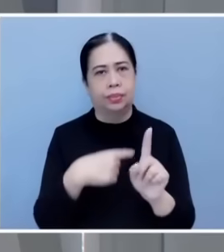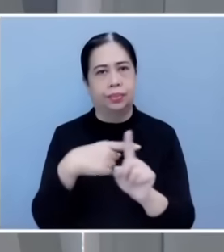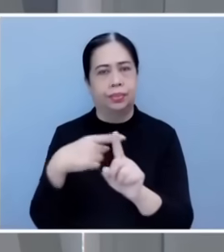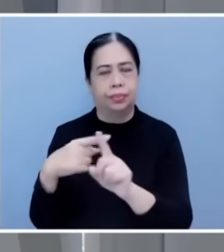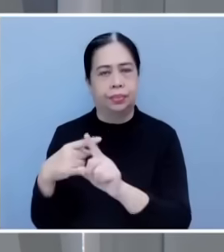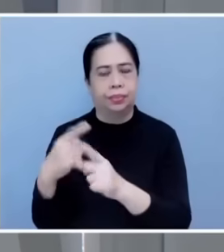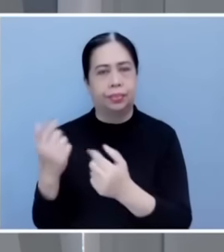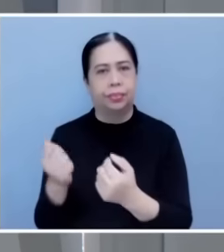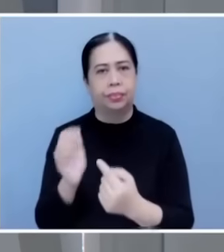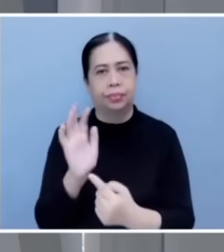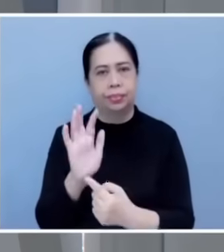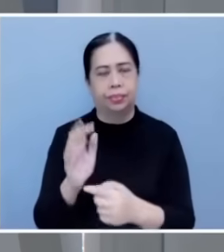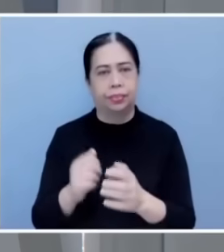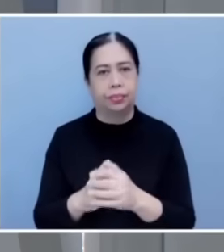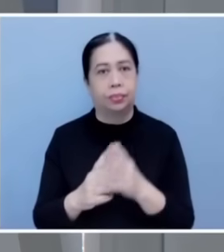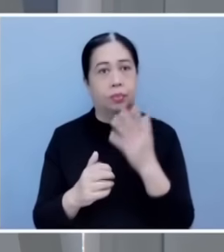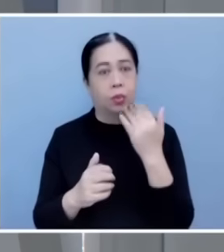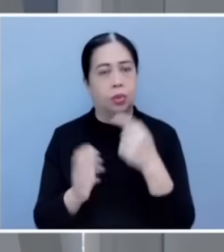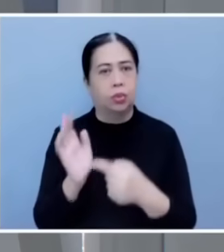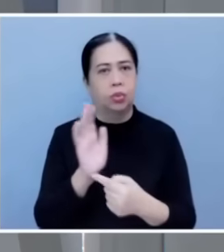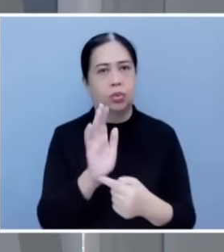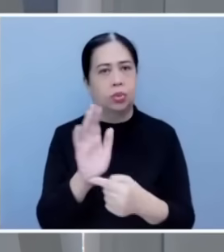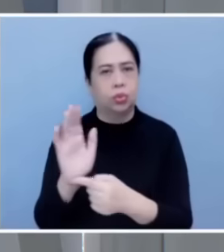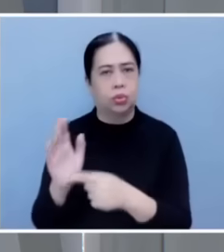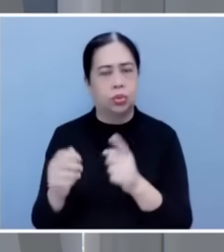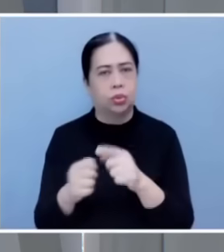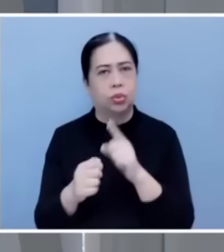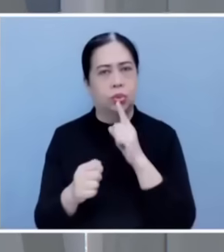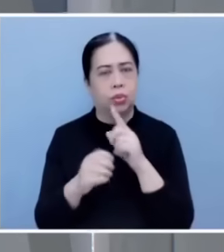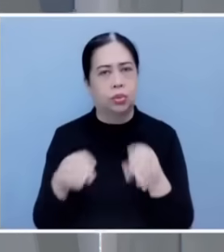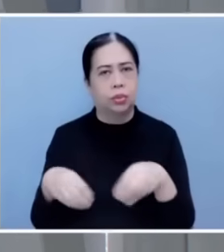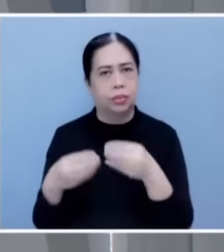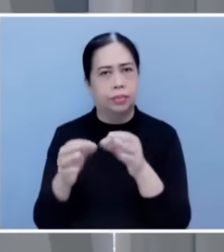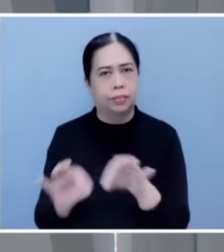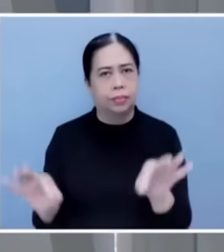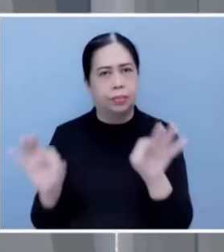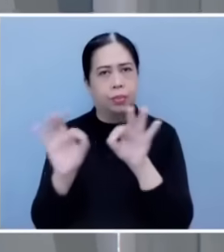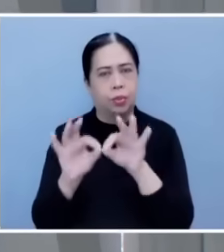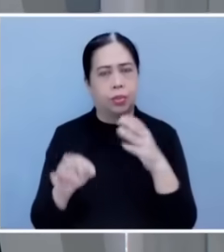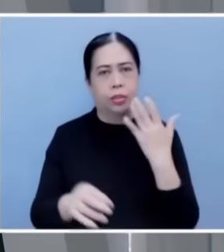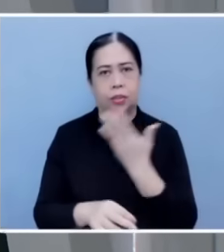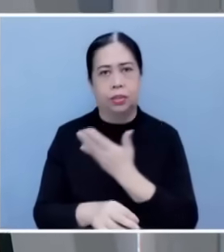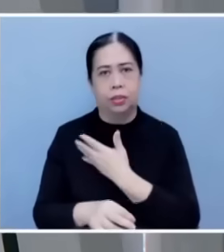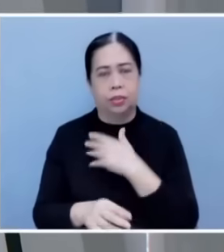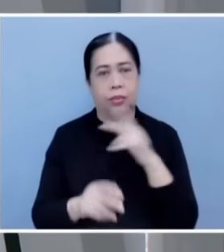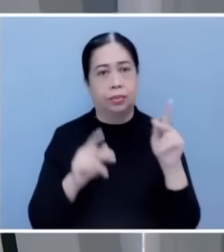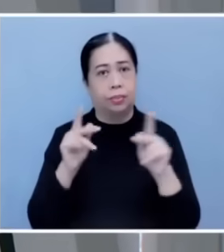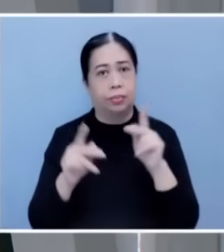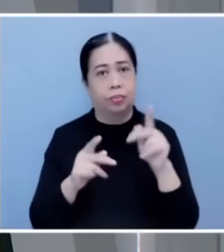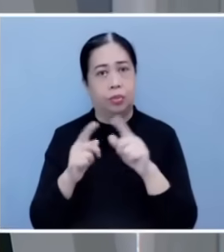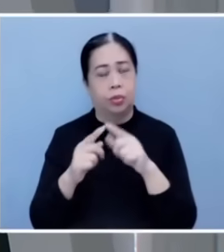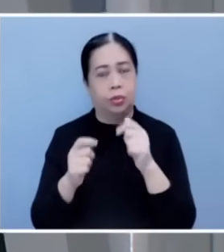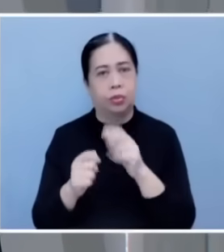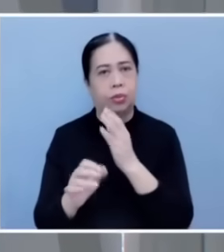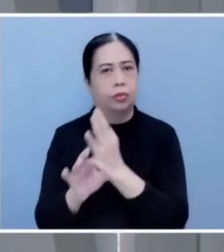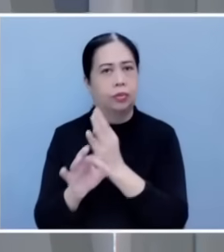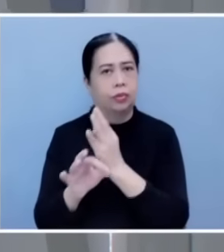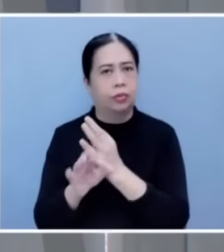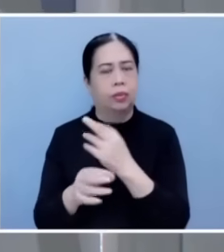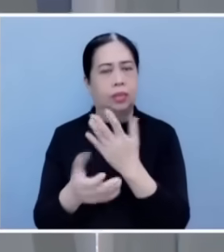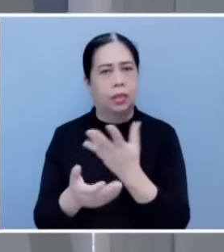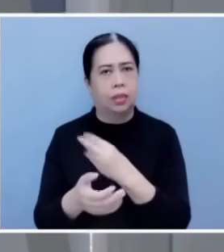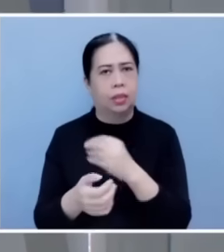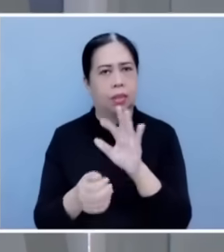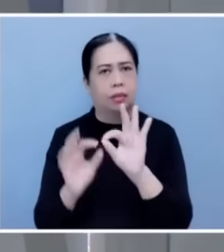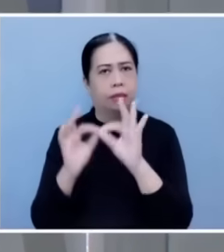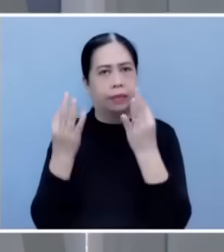Santos dahil pinapakitaan niya nito ang pagbibigay halaga ng ating mga kababayan sa pananampalataya at sa